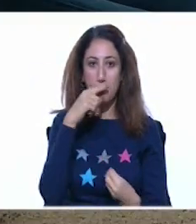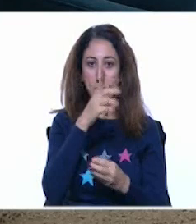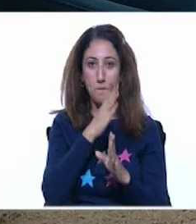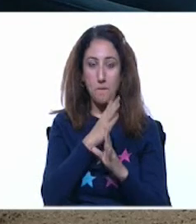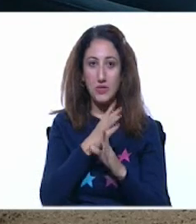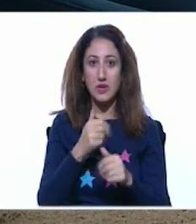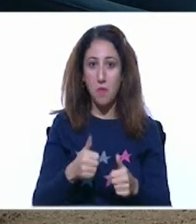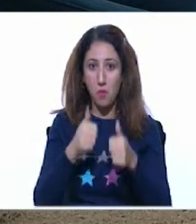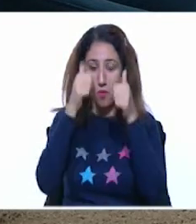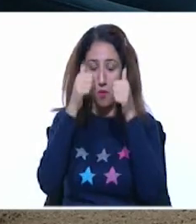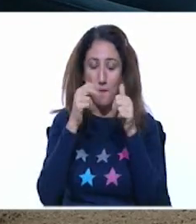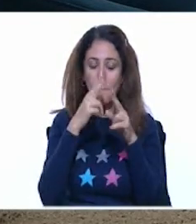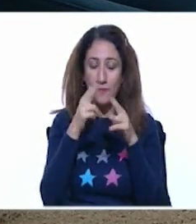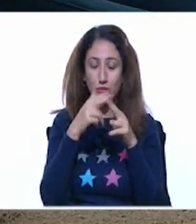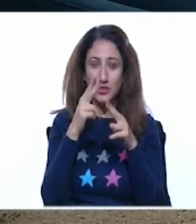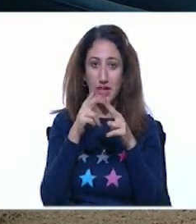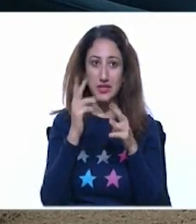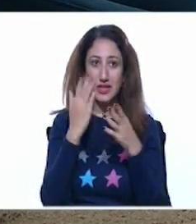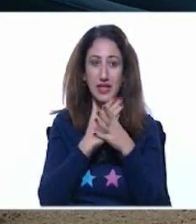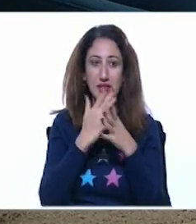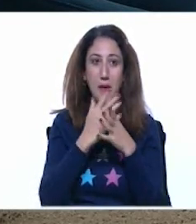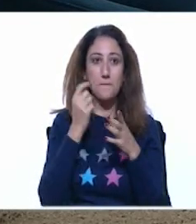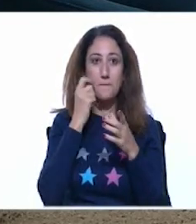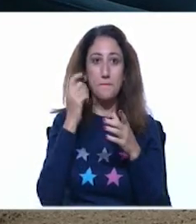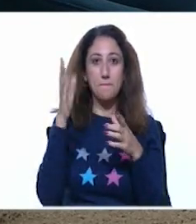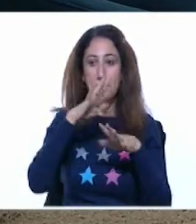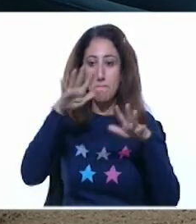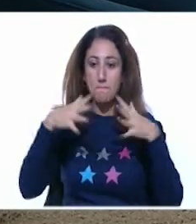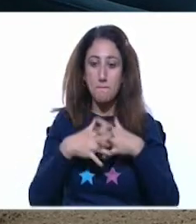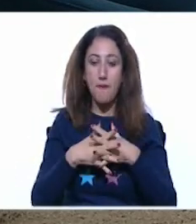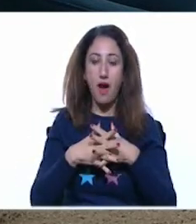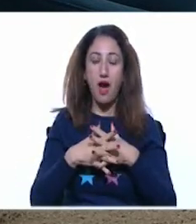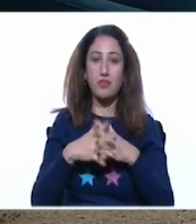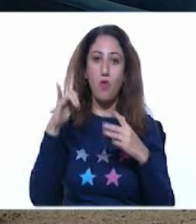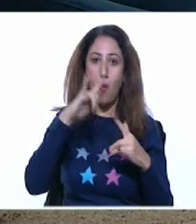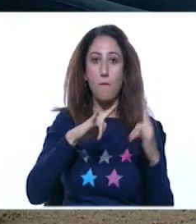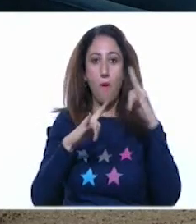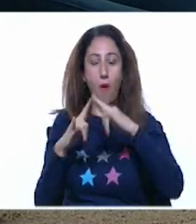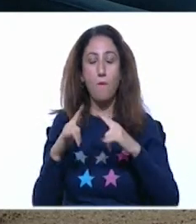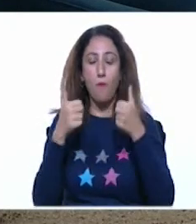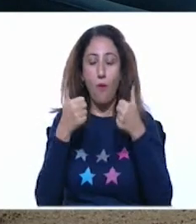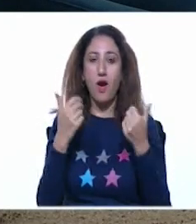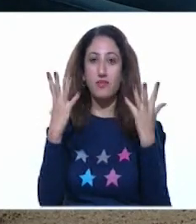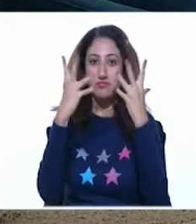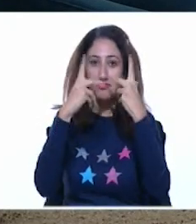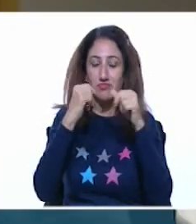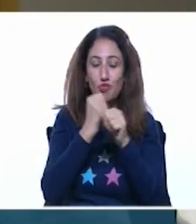نجاح العمل ده. الناس بتحب بعض يعني احنا كلنا مع بعض موافقين على بعض بنحب بعض